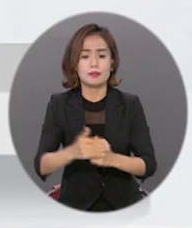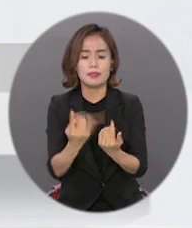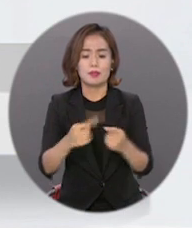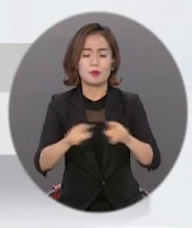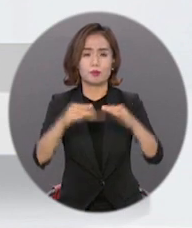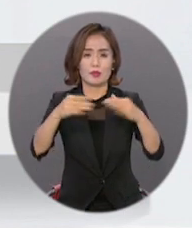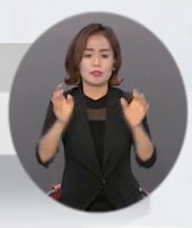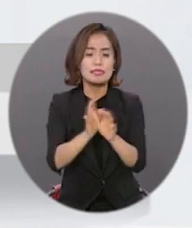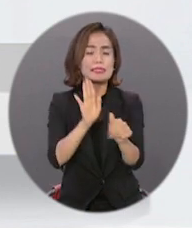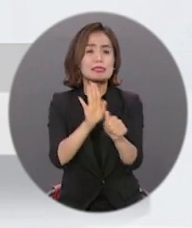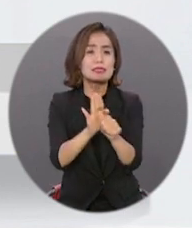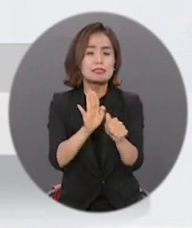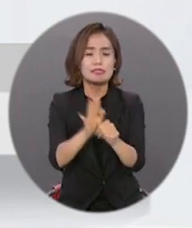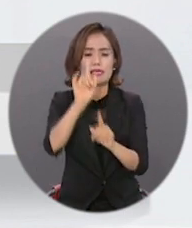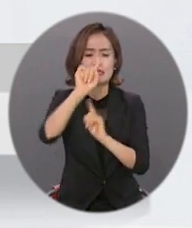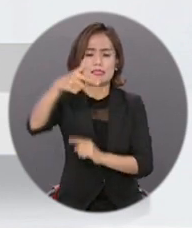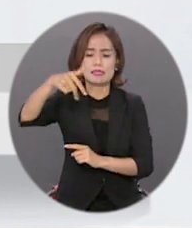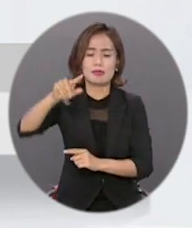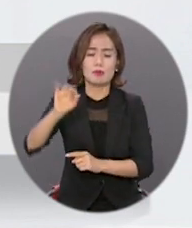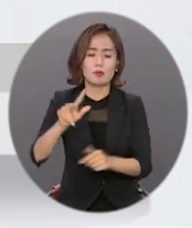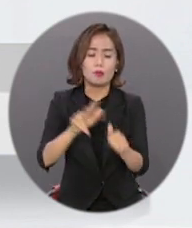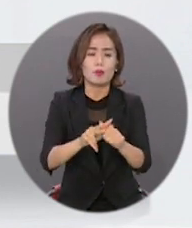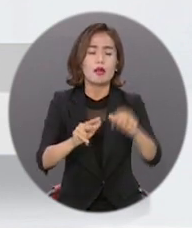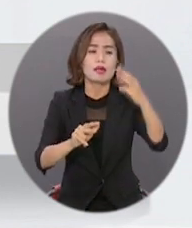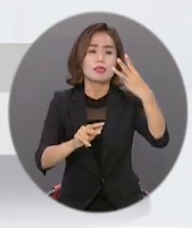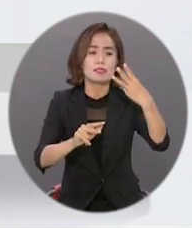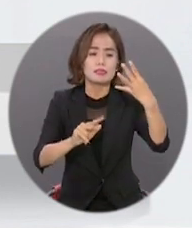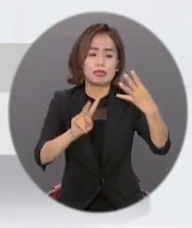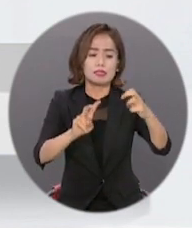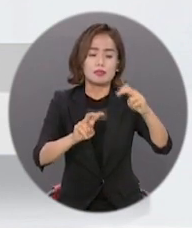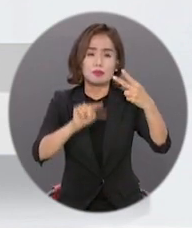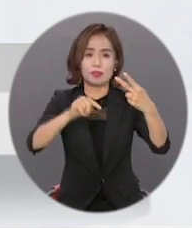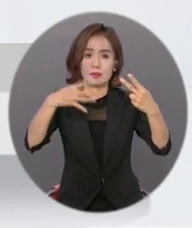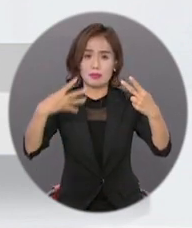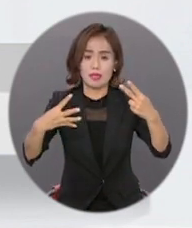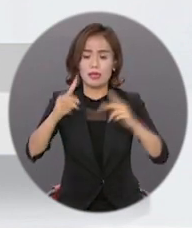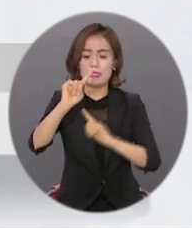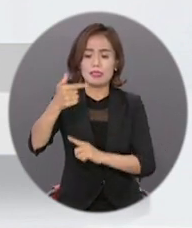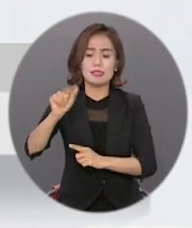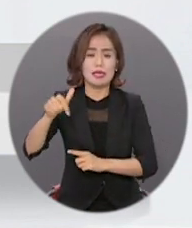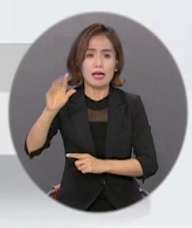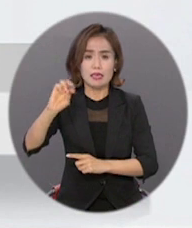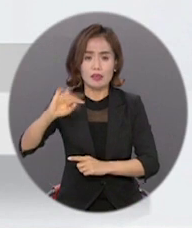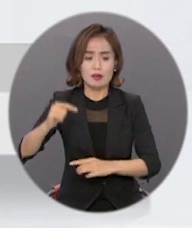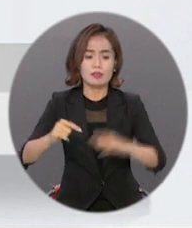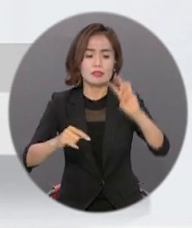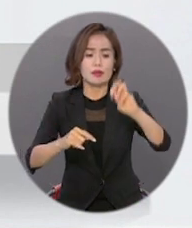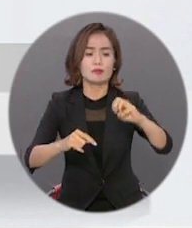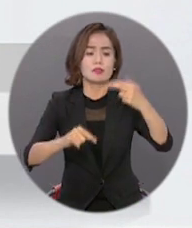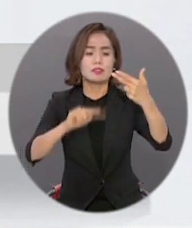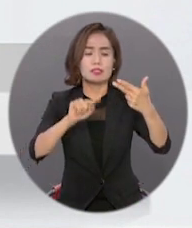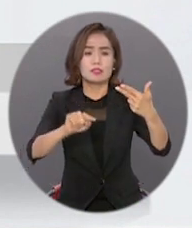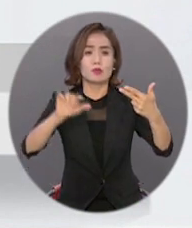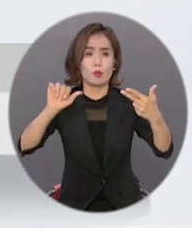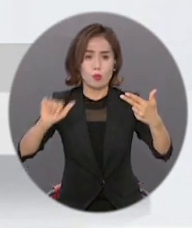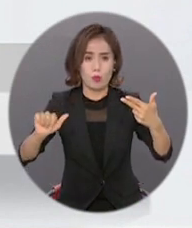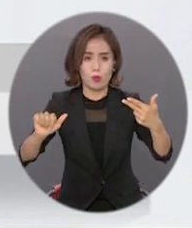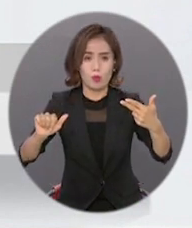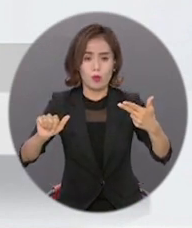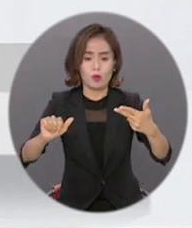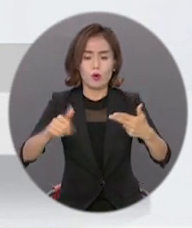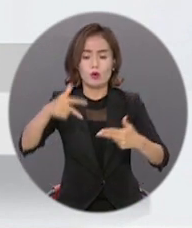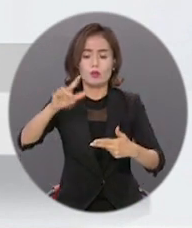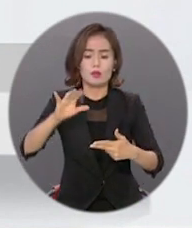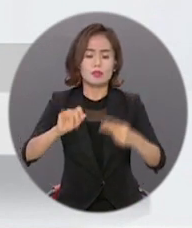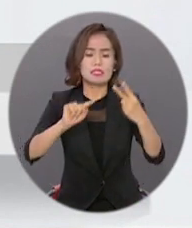더불어 민주당 지지층 에서는 이재명 후보가 42.4% 이낙연 후보가 37.5% 증